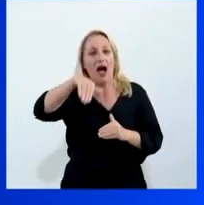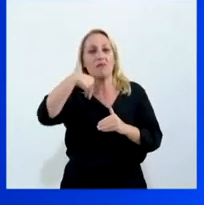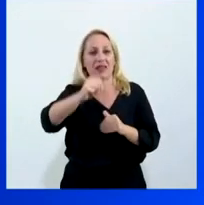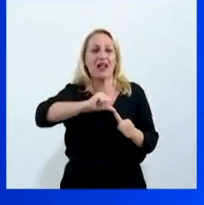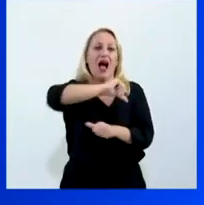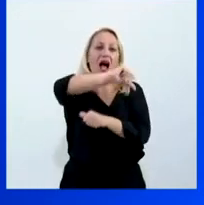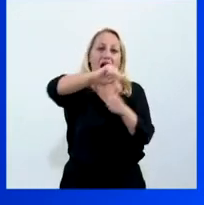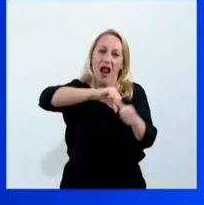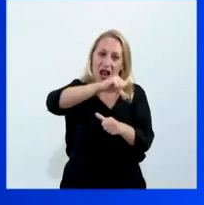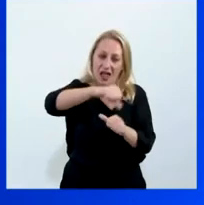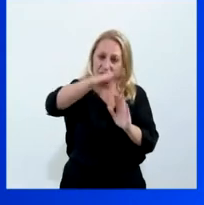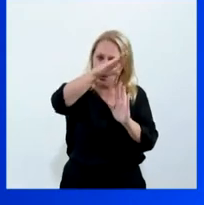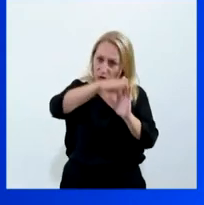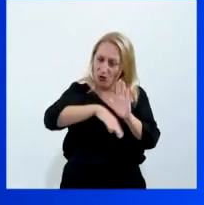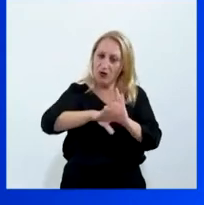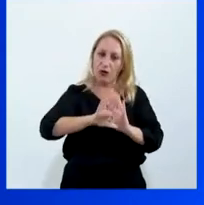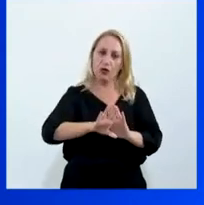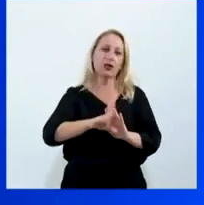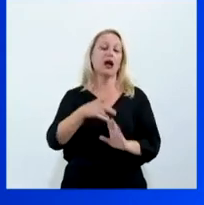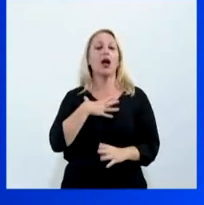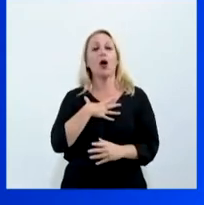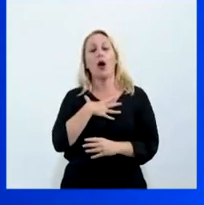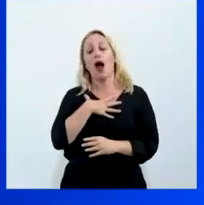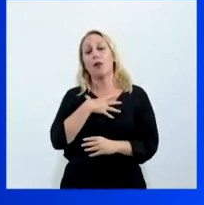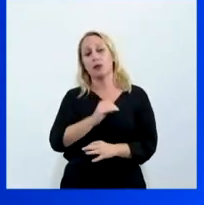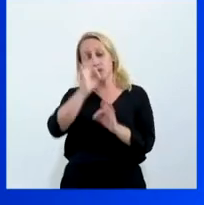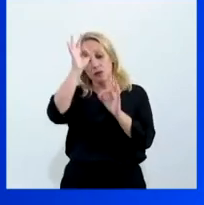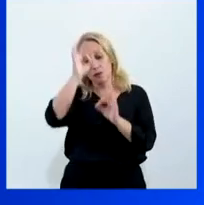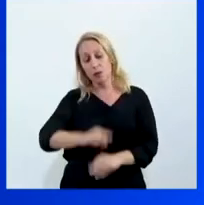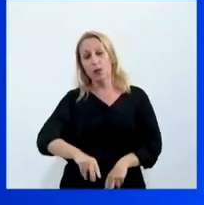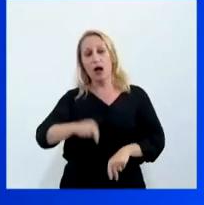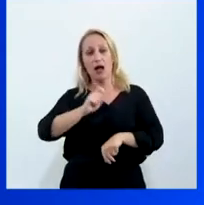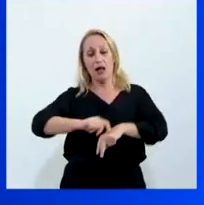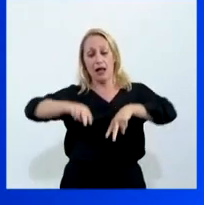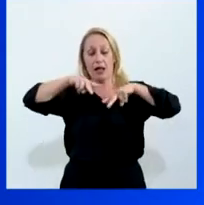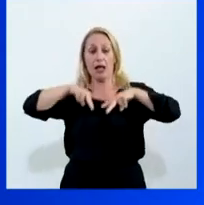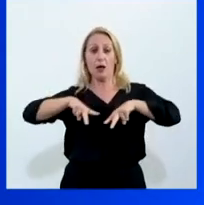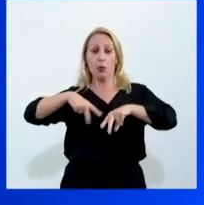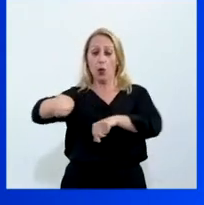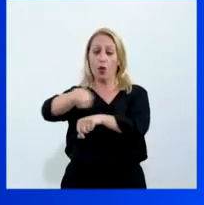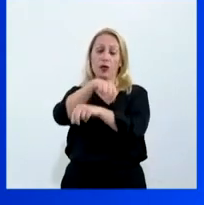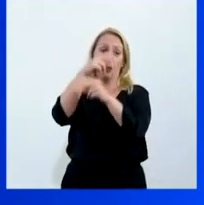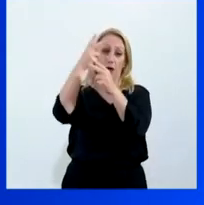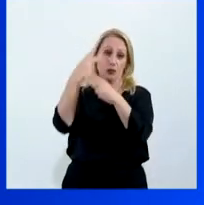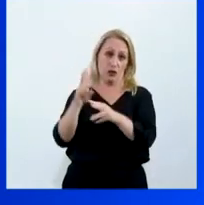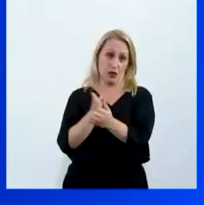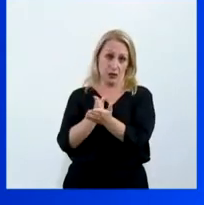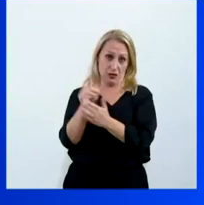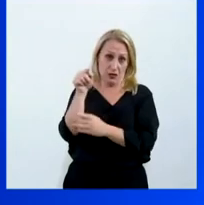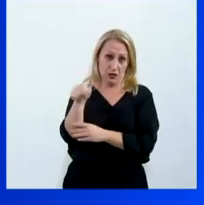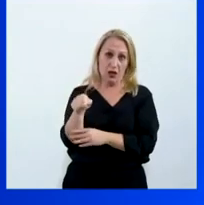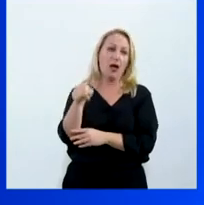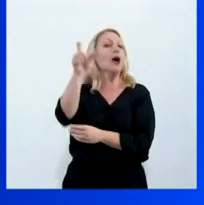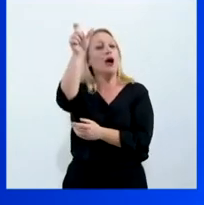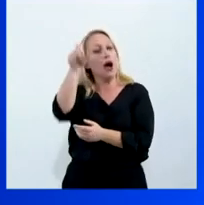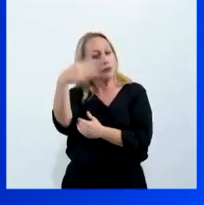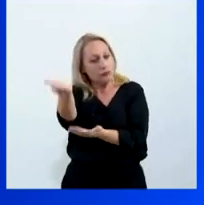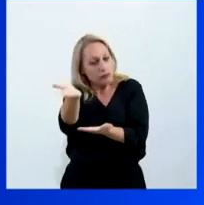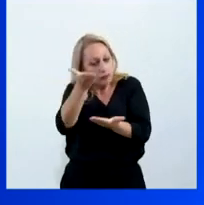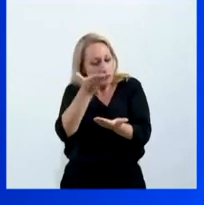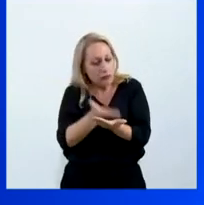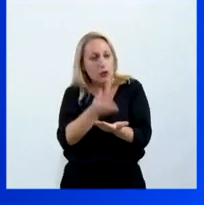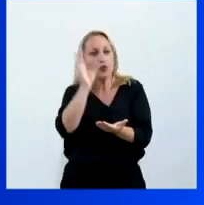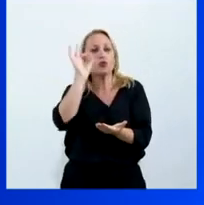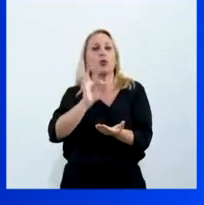Έχω εμπιστοσύνη, απόλυτη εμπιστοσύνη στον Υπουργό Δικαιοσύνης και στις προτάσεις τις οποίες θα φέρει προς ψήφιση, έτσι